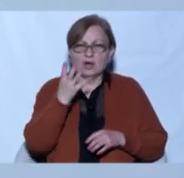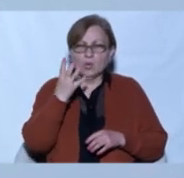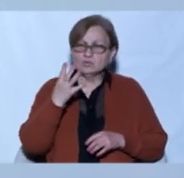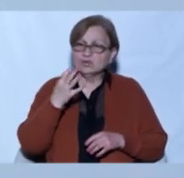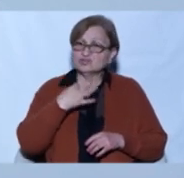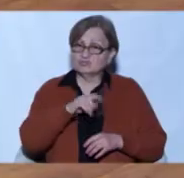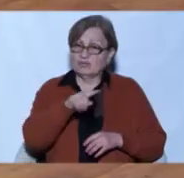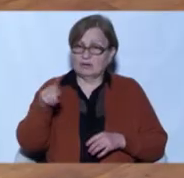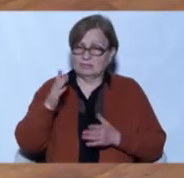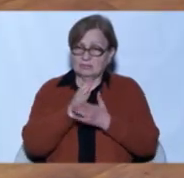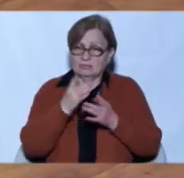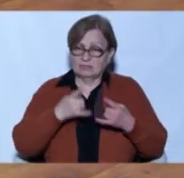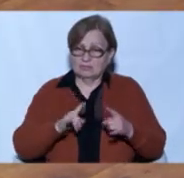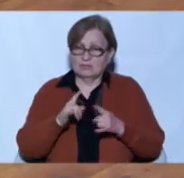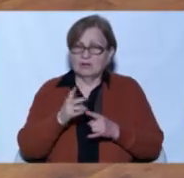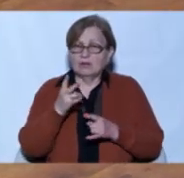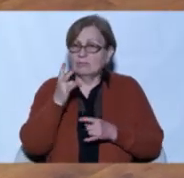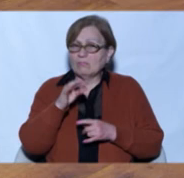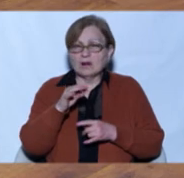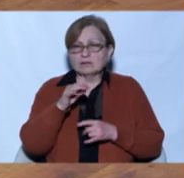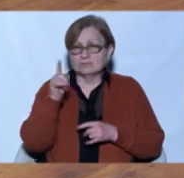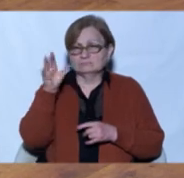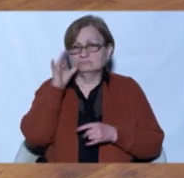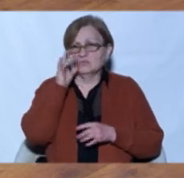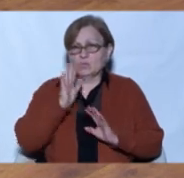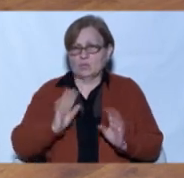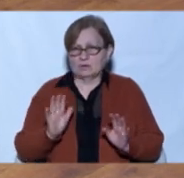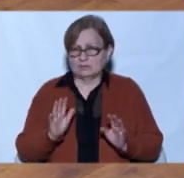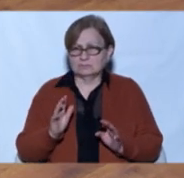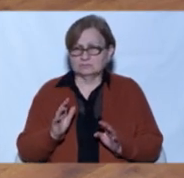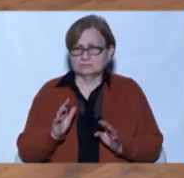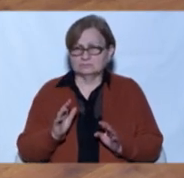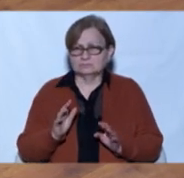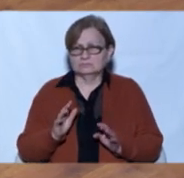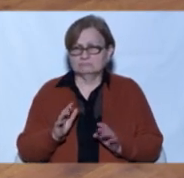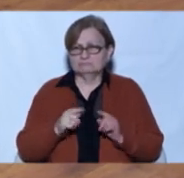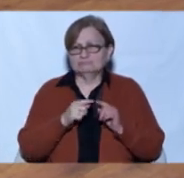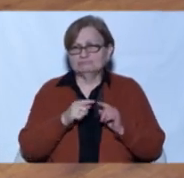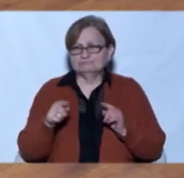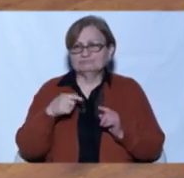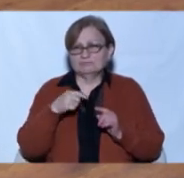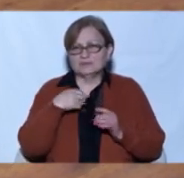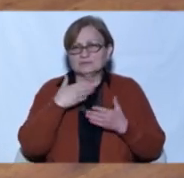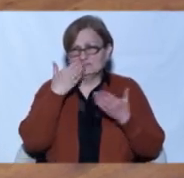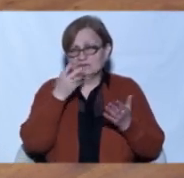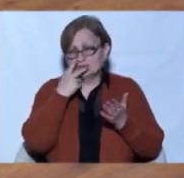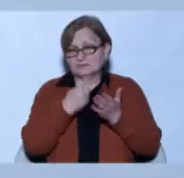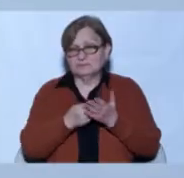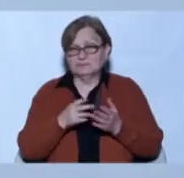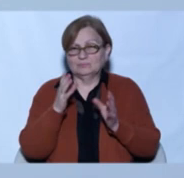ჰყავს ბებოს, მაგრამ სამწუხაროდ ისინი არ ჩანან. რამდენიმე ამონარიც ისევ